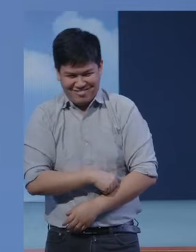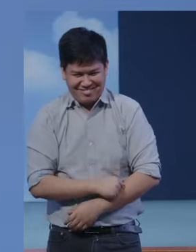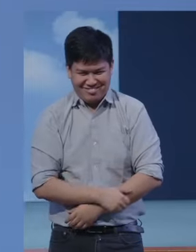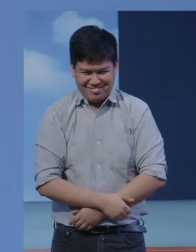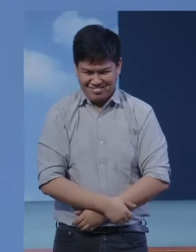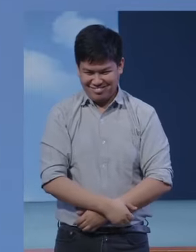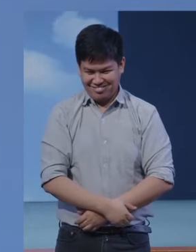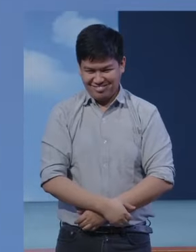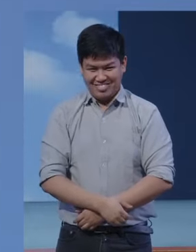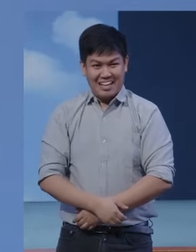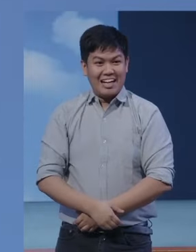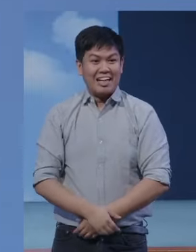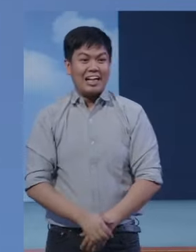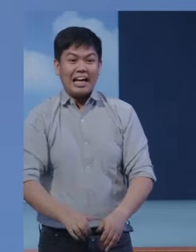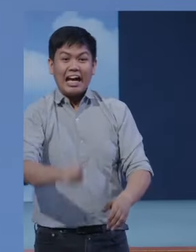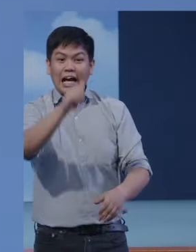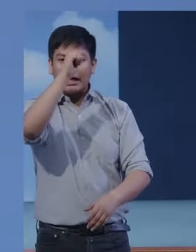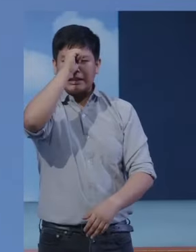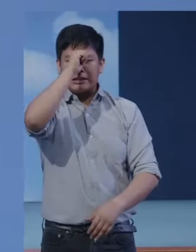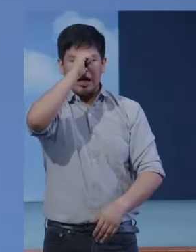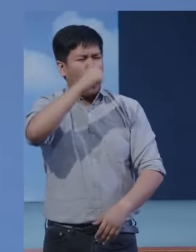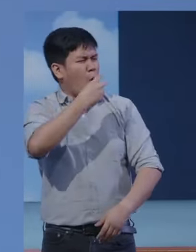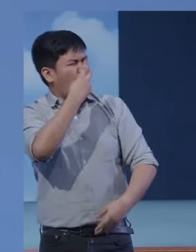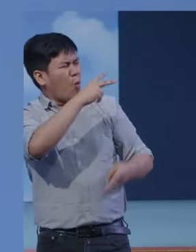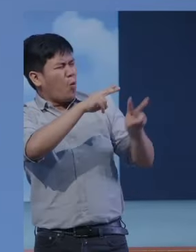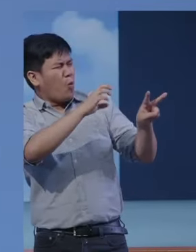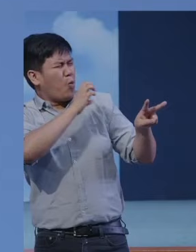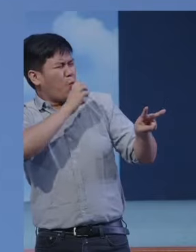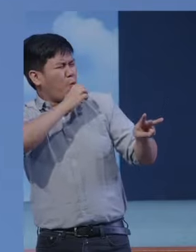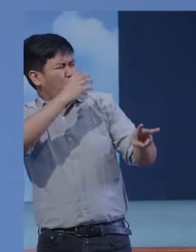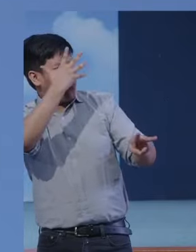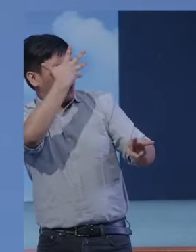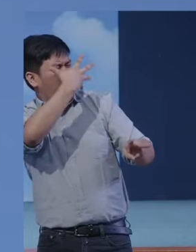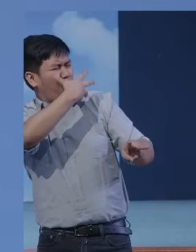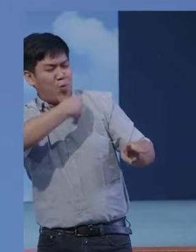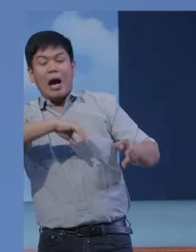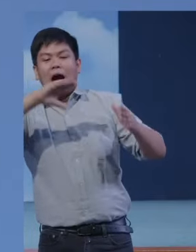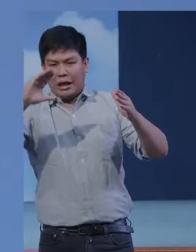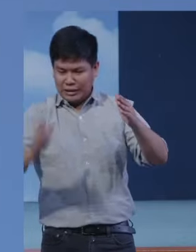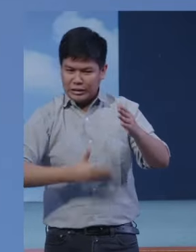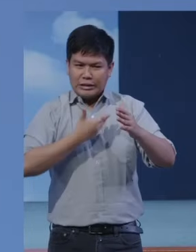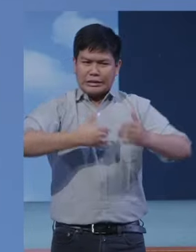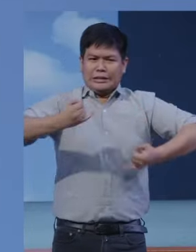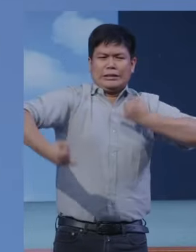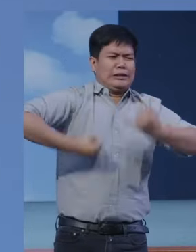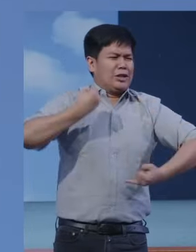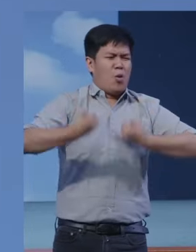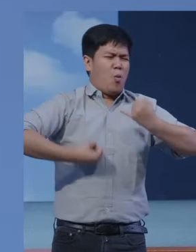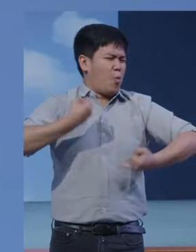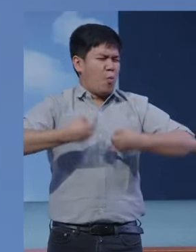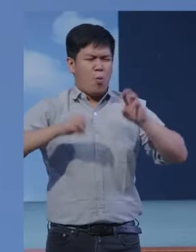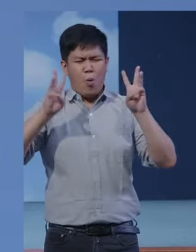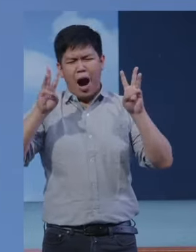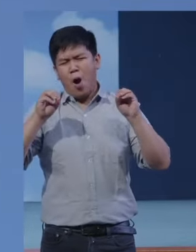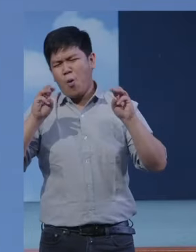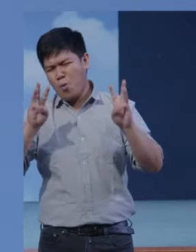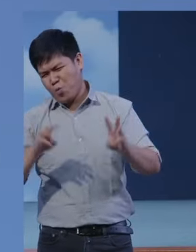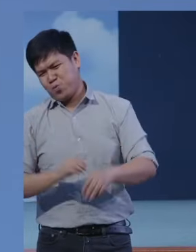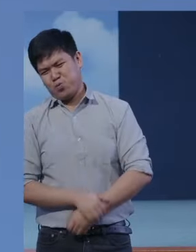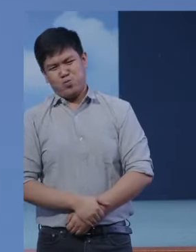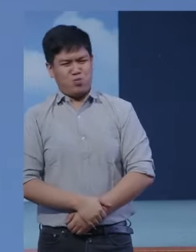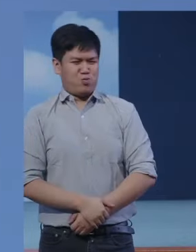po siya naaawit po si Adam kumbaga sabi niya wow